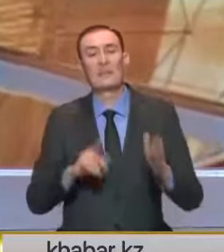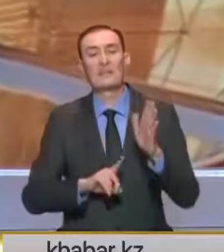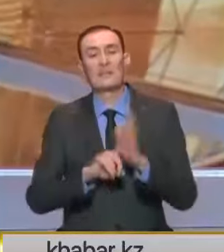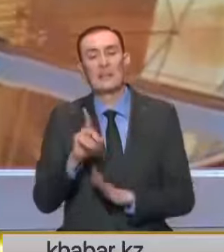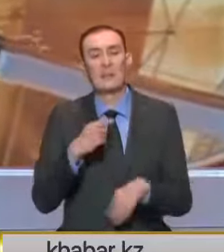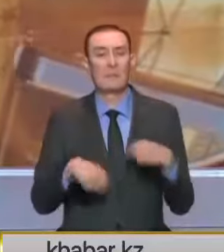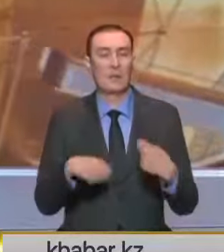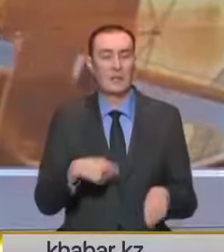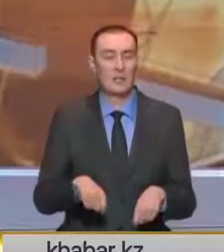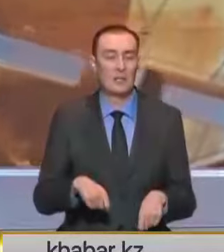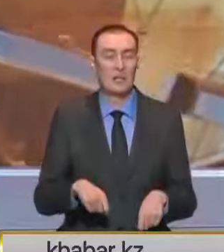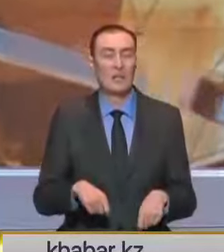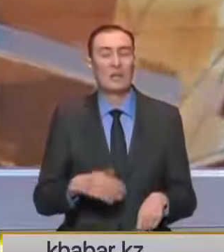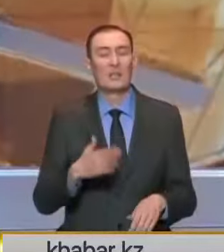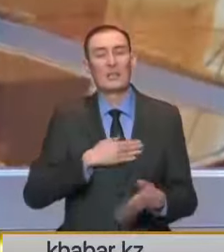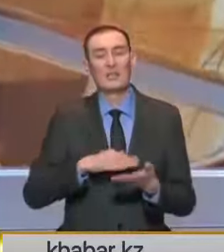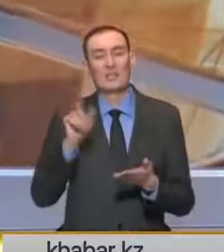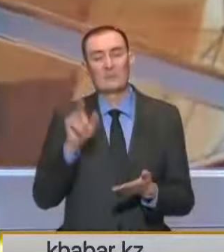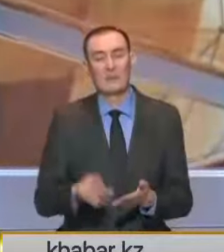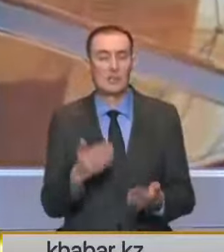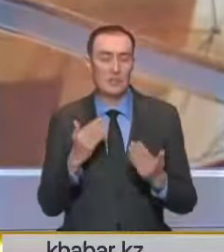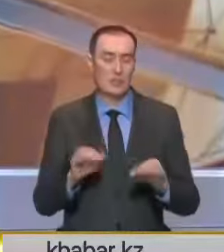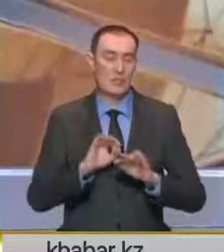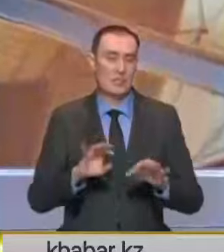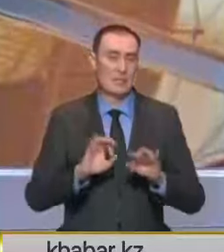больших продаж, выясняла Дильназ Думанказы.